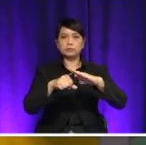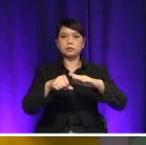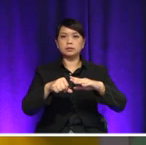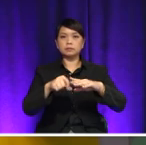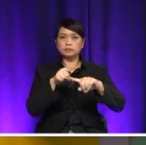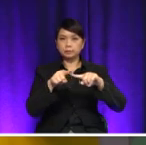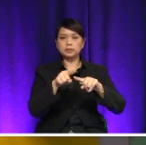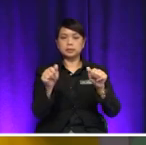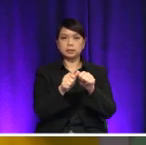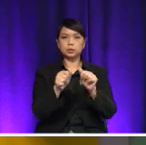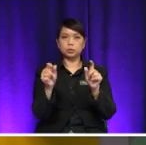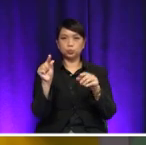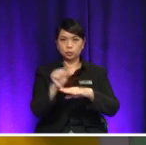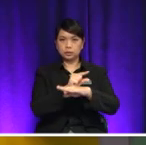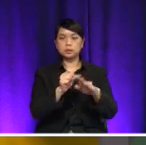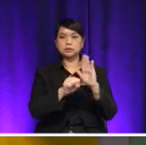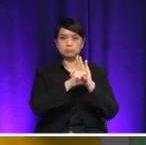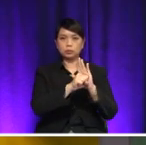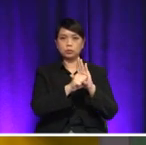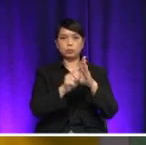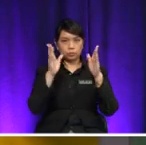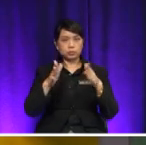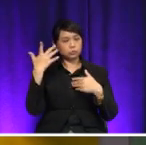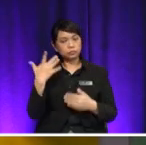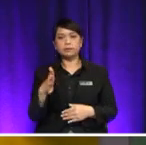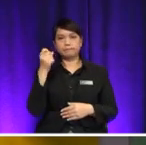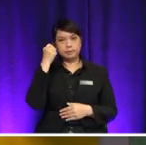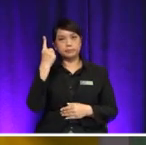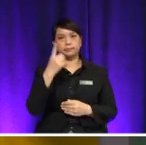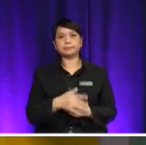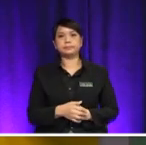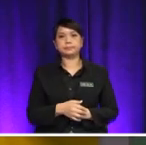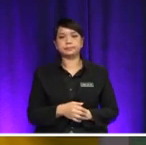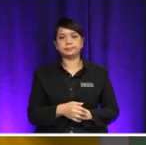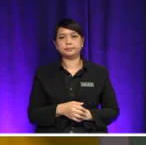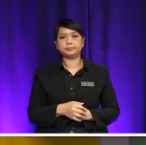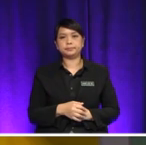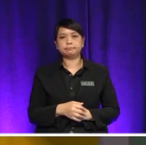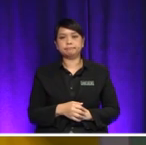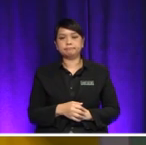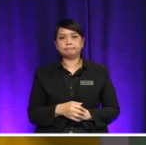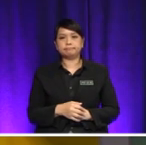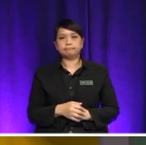2017 dengan angka 100 menunjukkan dia adalah sebagai tahun asas lah oh gitu